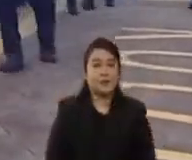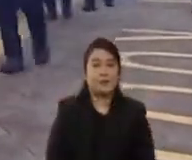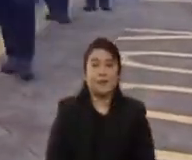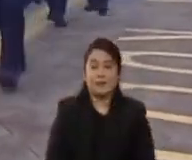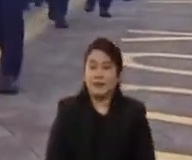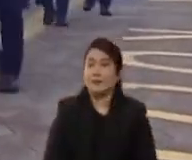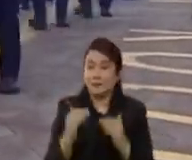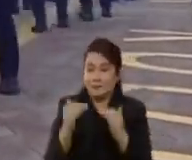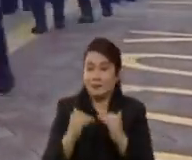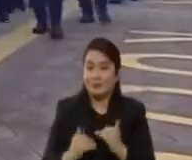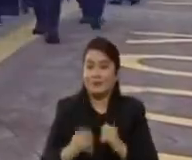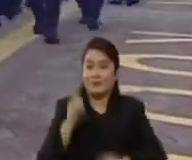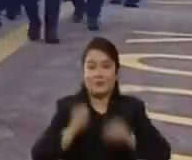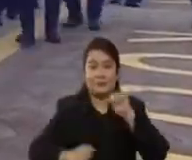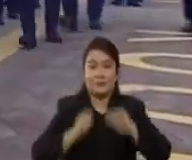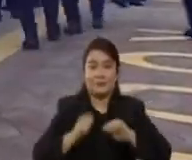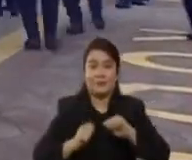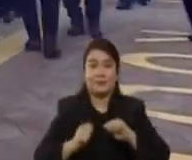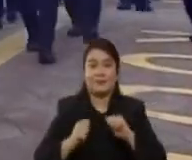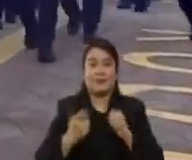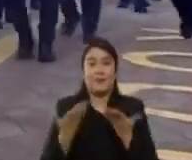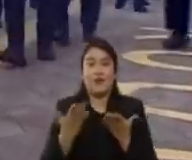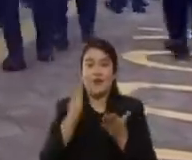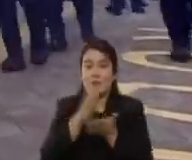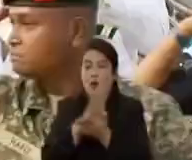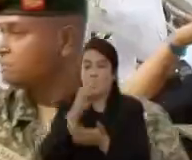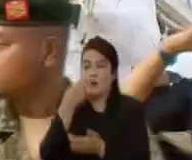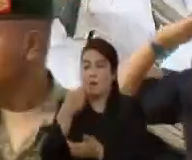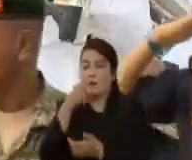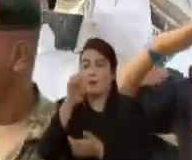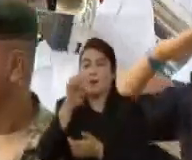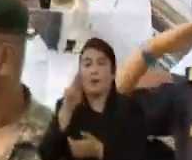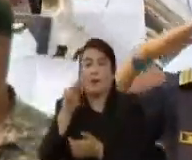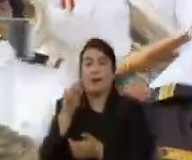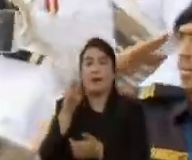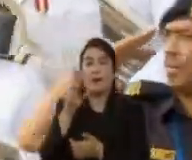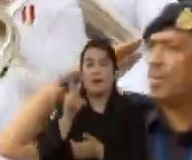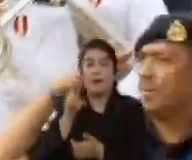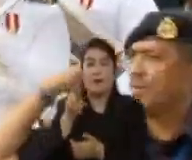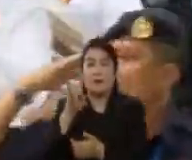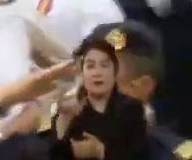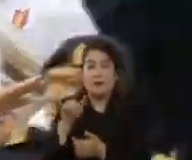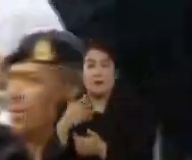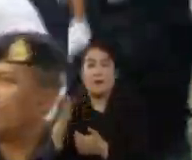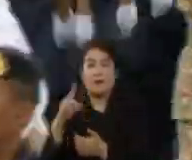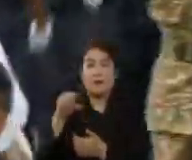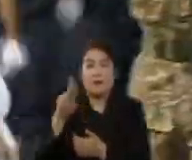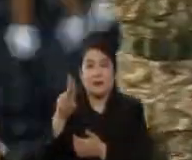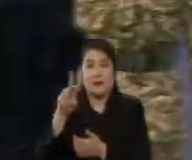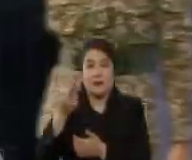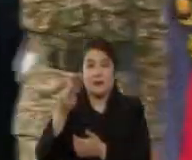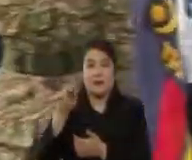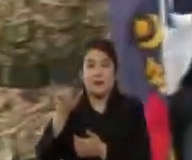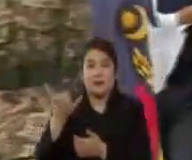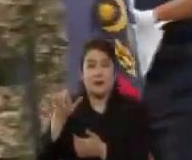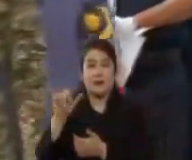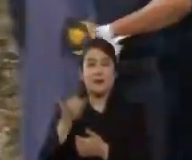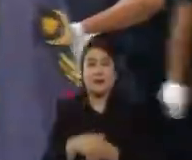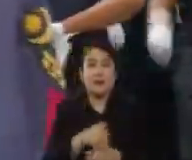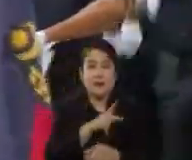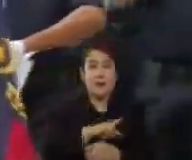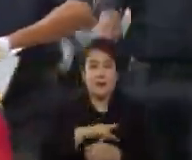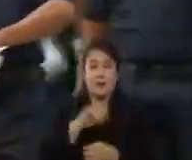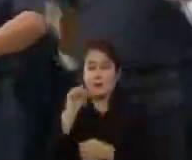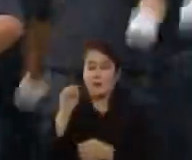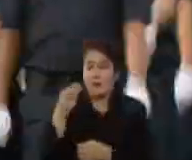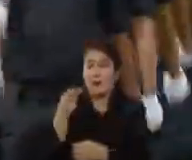Berikut ialah pancaragam Sekolah Henry Gurney di bawah Jabatan Bencana Malaysia, pimpinan Ram Major Syahrizan bin